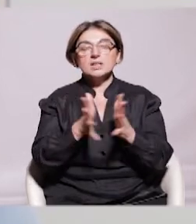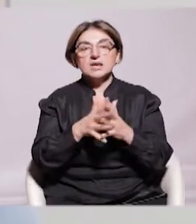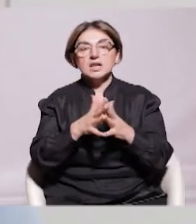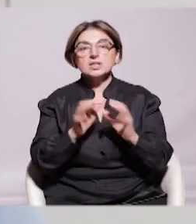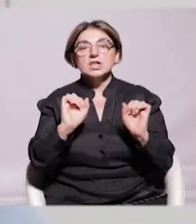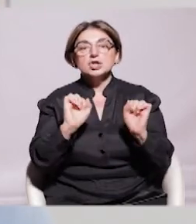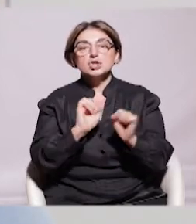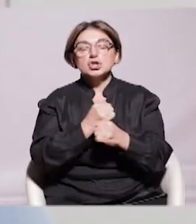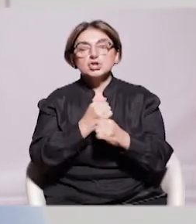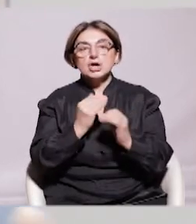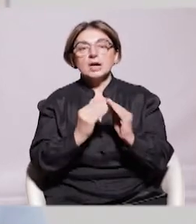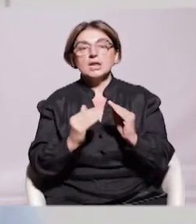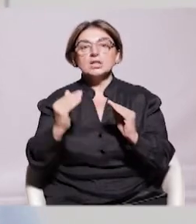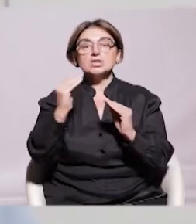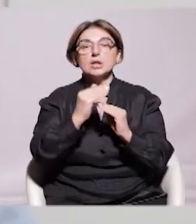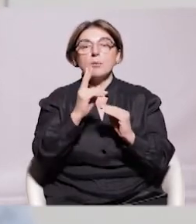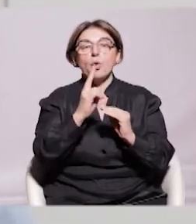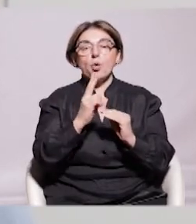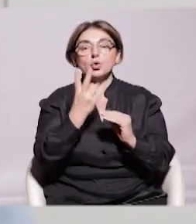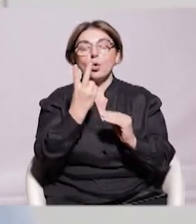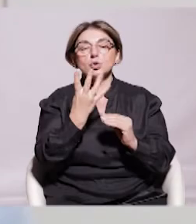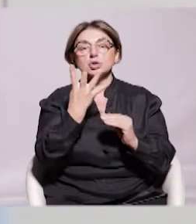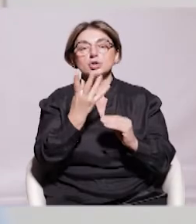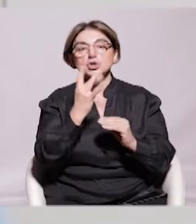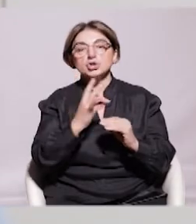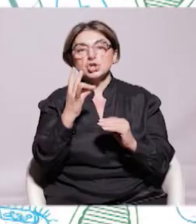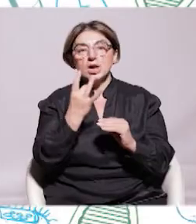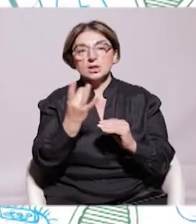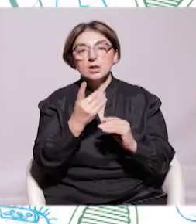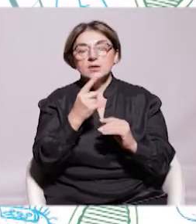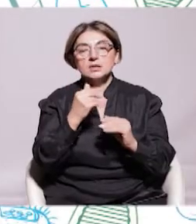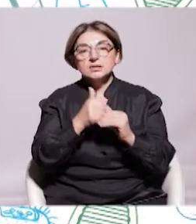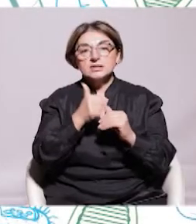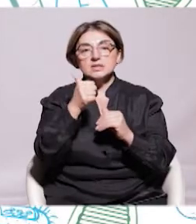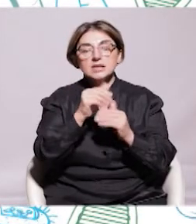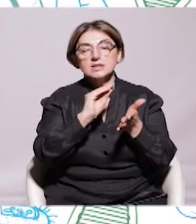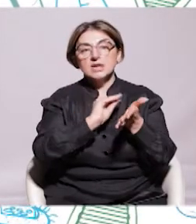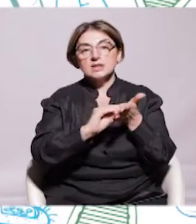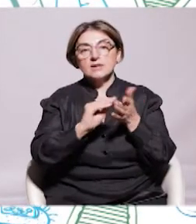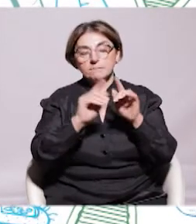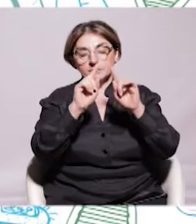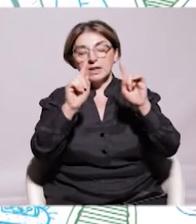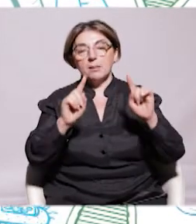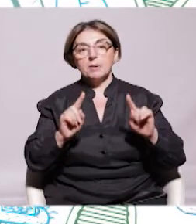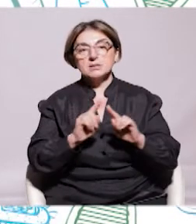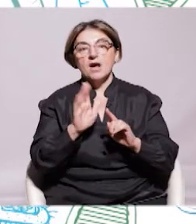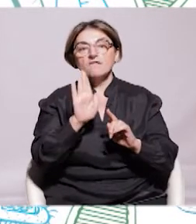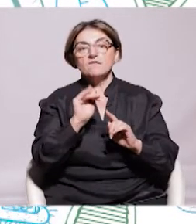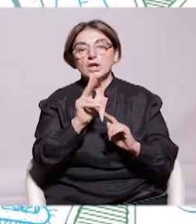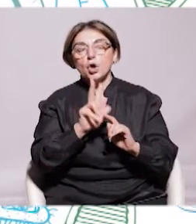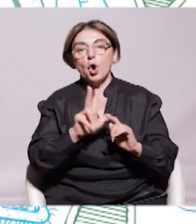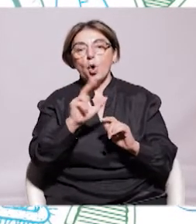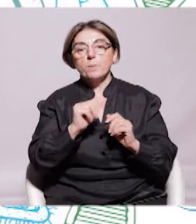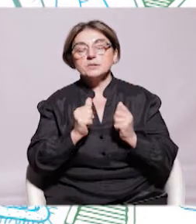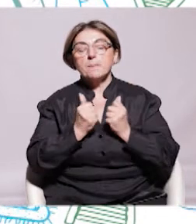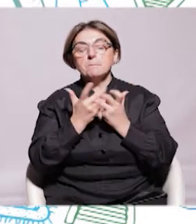ქიმიური რეაქციის სიჩქარე იზრდება 2-4 ჯერ. ეხა მე თქვენ წინასწარ დაფაზე დაგიწერთ ვან